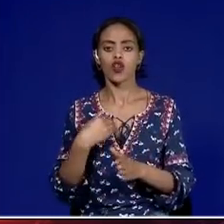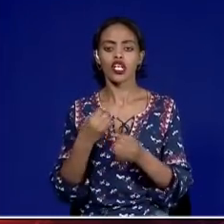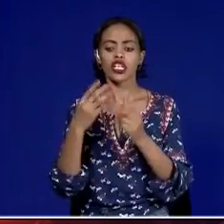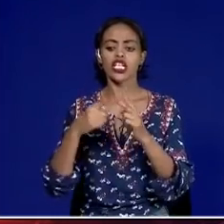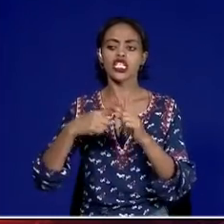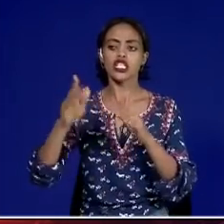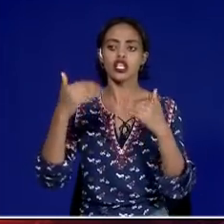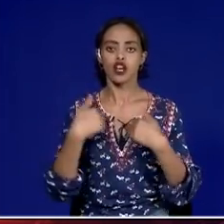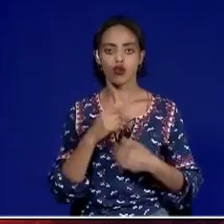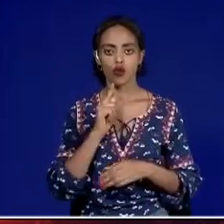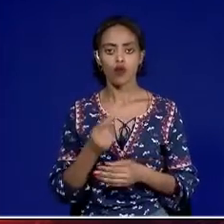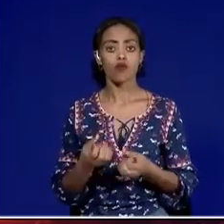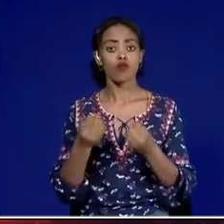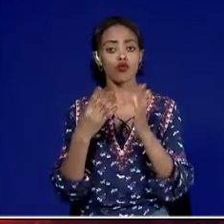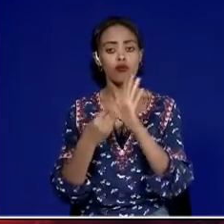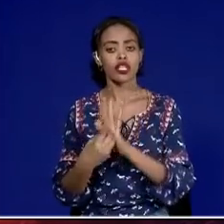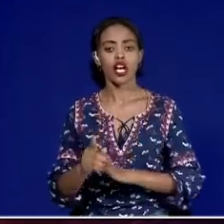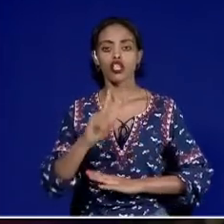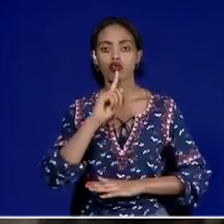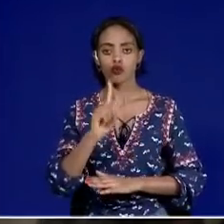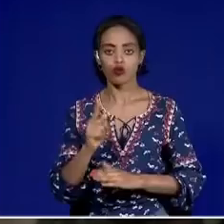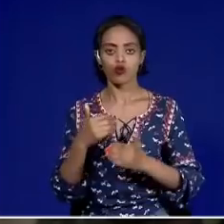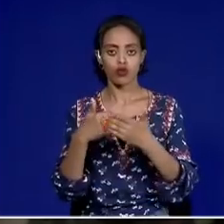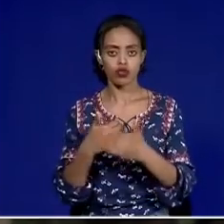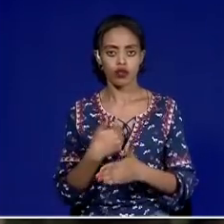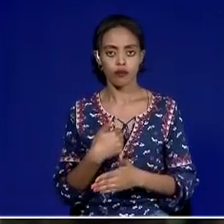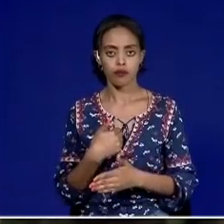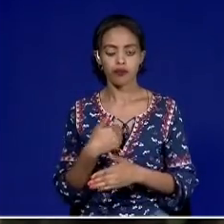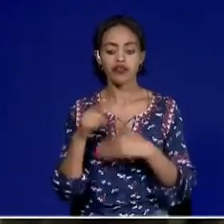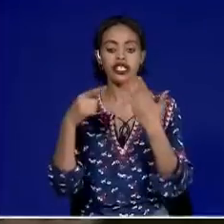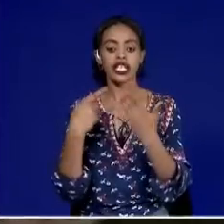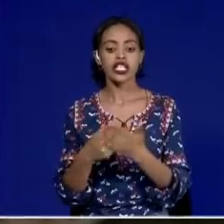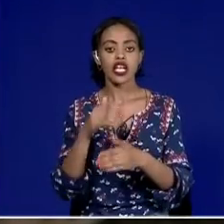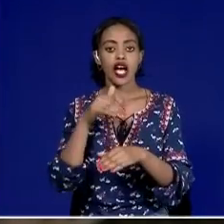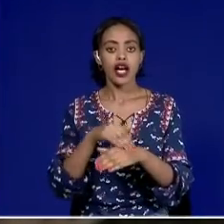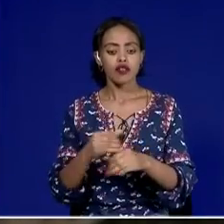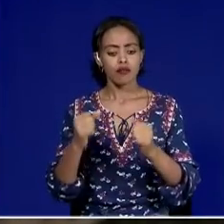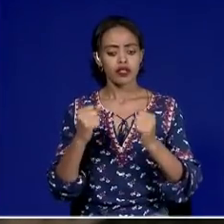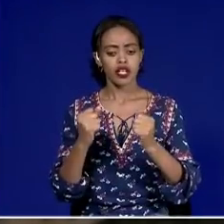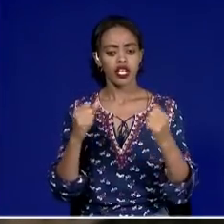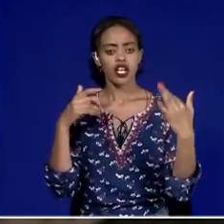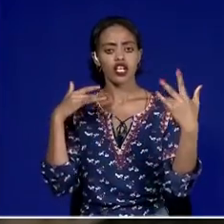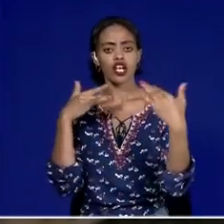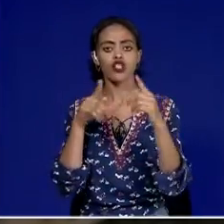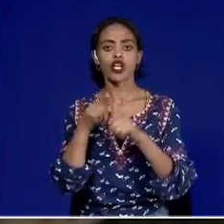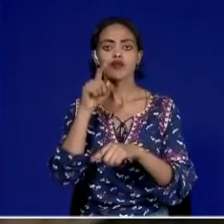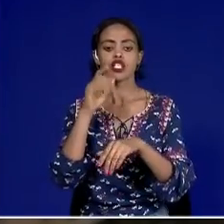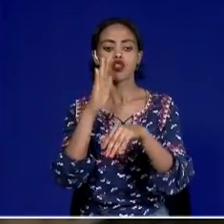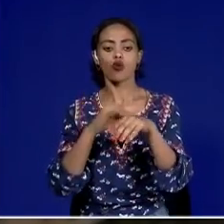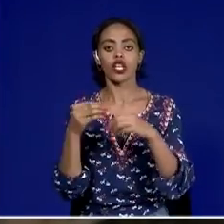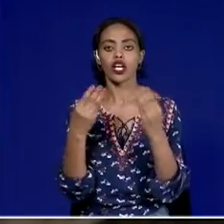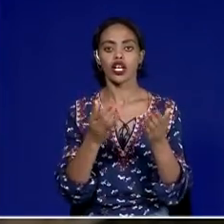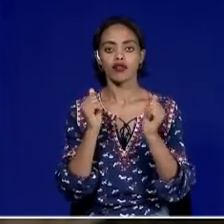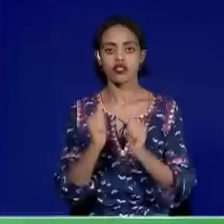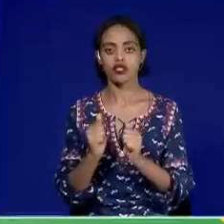እዩ ብዙሕ መጥቃዕትታት እዩ ልብሎ ማለት እዩ ስለዚ እዚ ብትሪህን ቃለሶም ከም ዘለና ኣነ ፀውዒተይ ክቐርብ ዝኽእል ማለት